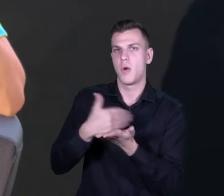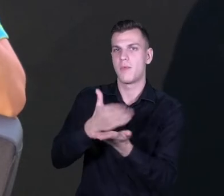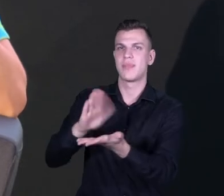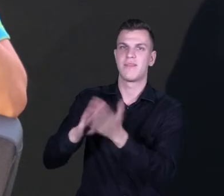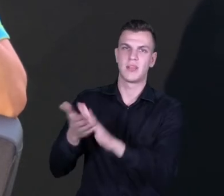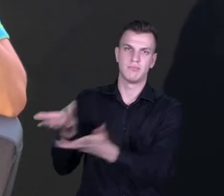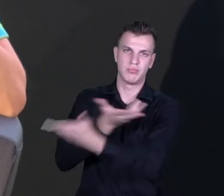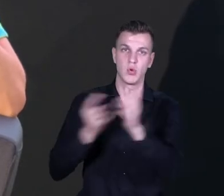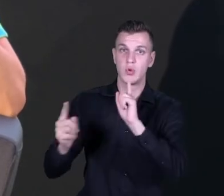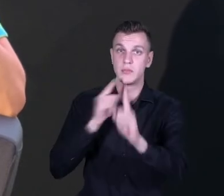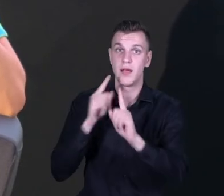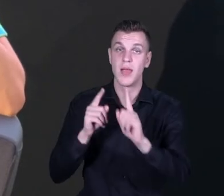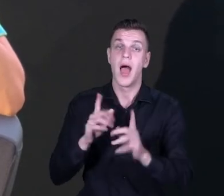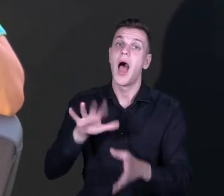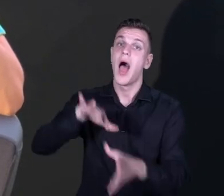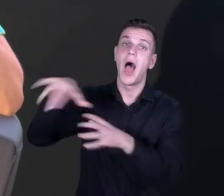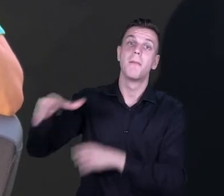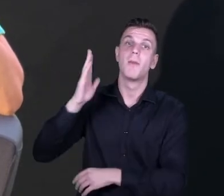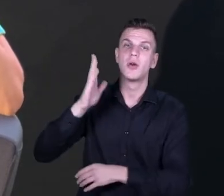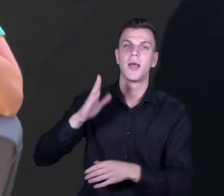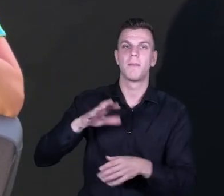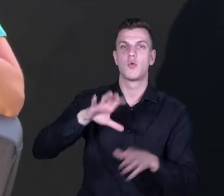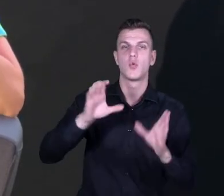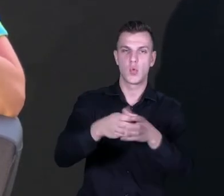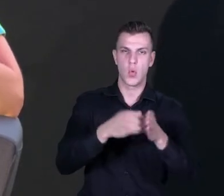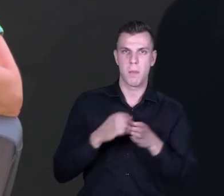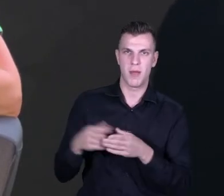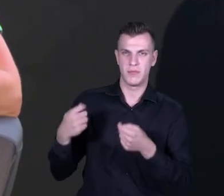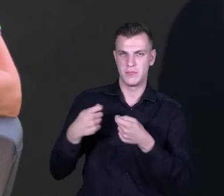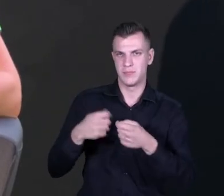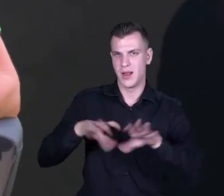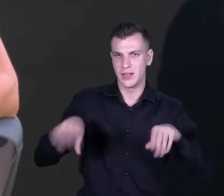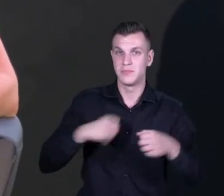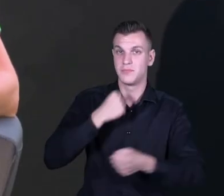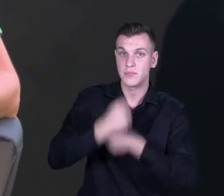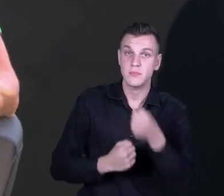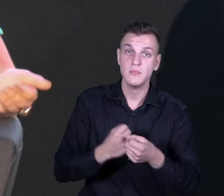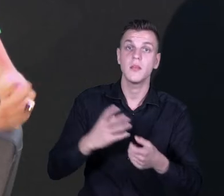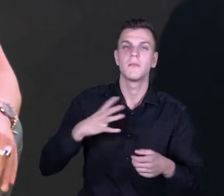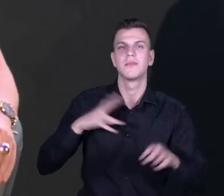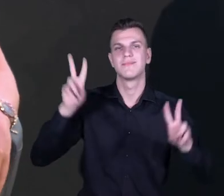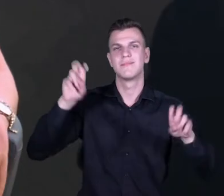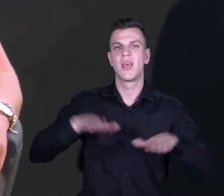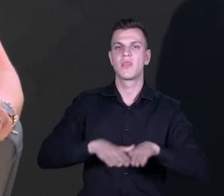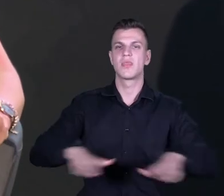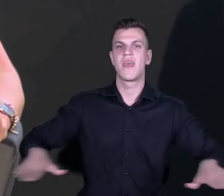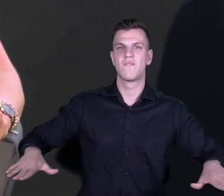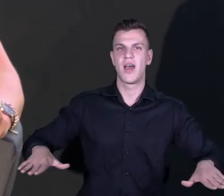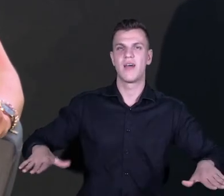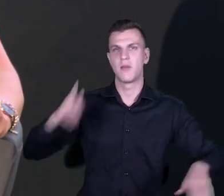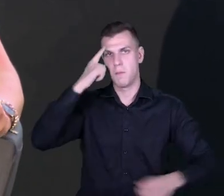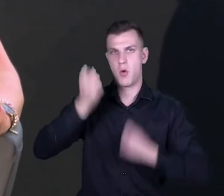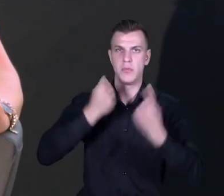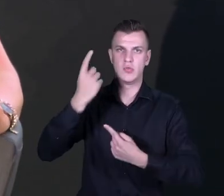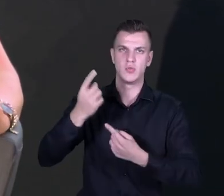w grupach, kiedy pracowaliśmy, to wyznaczaliśmy sobie wspólnie, z wykorzystaniem chociażby dywanika pomysłów, który pewnie też wszyscy